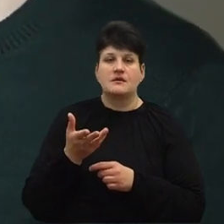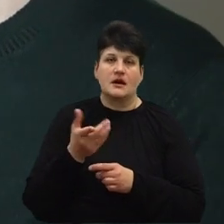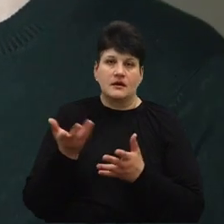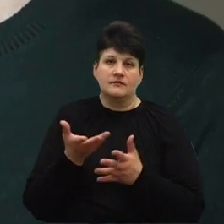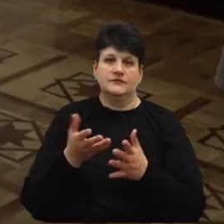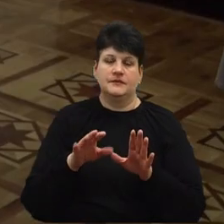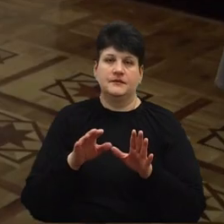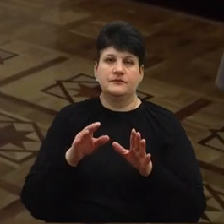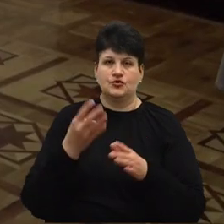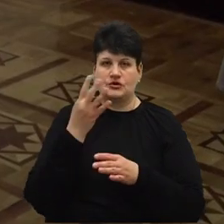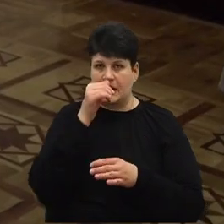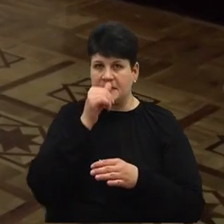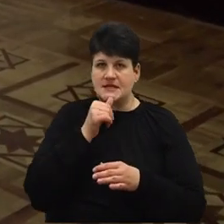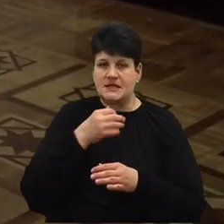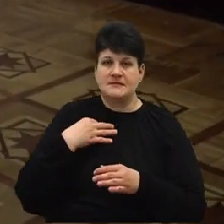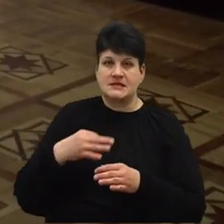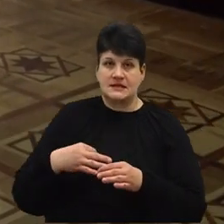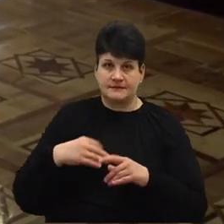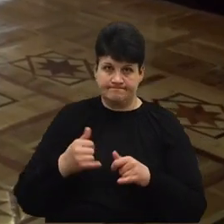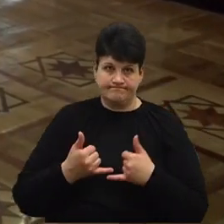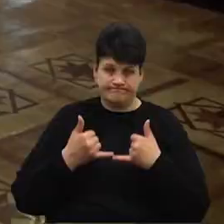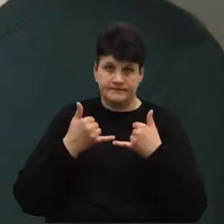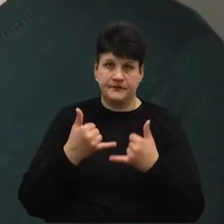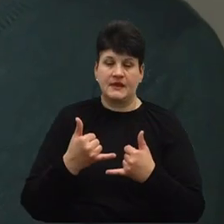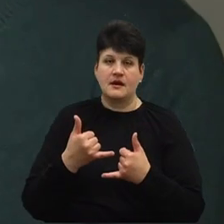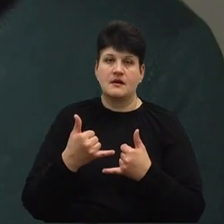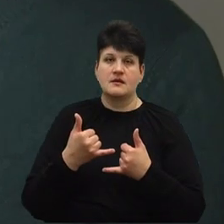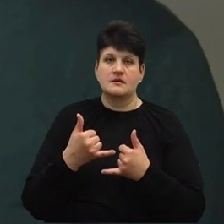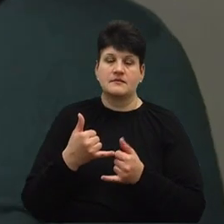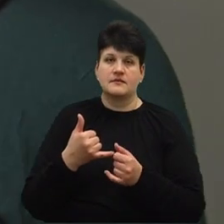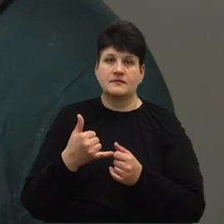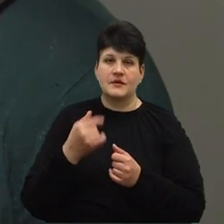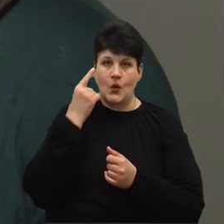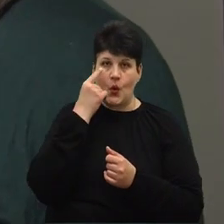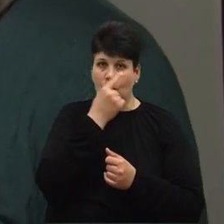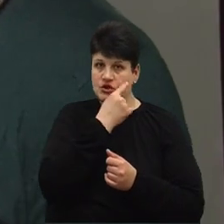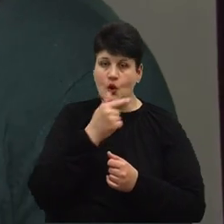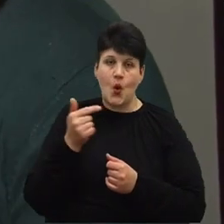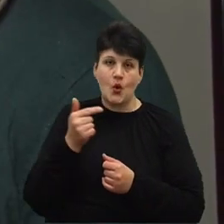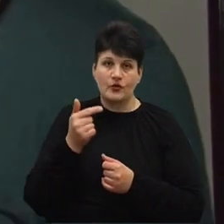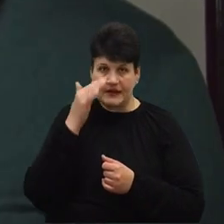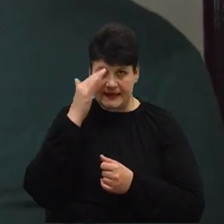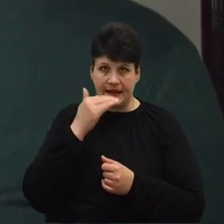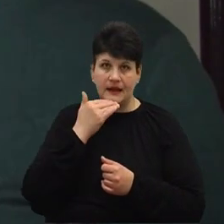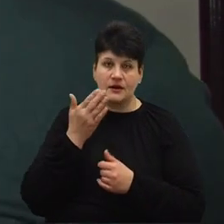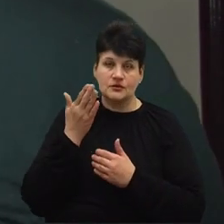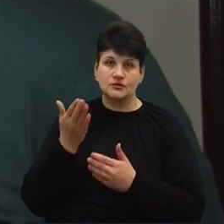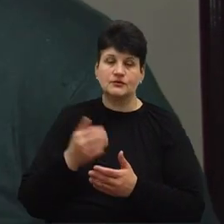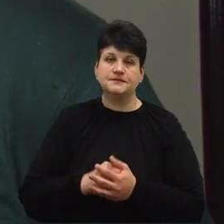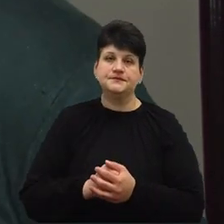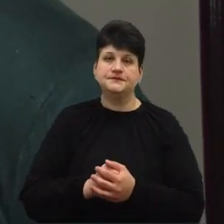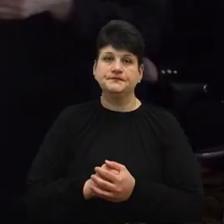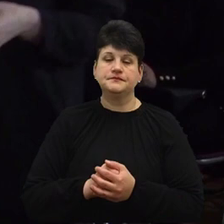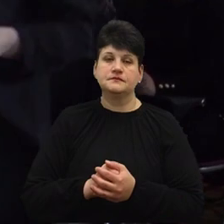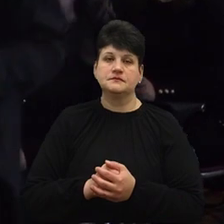минулого року. Каже, сина назвала на честь чоловіка. Очі голубі, татові, так назвали в честь